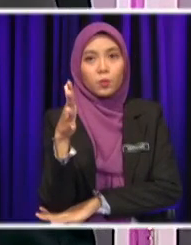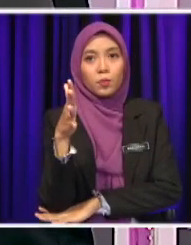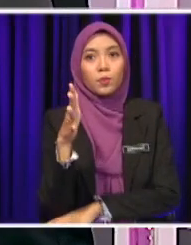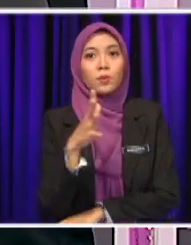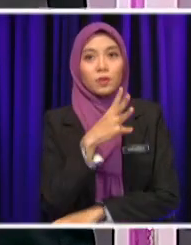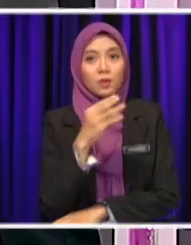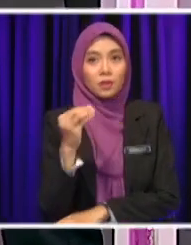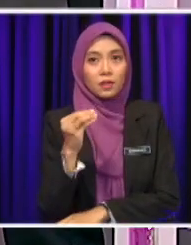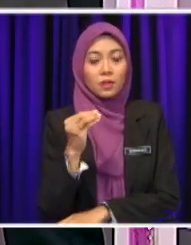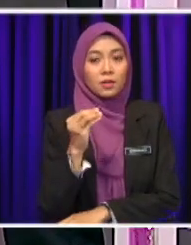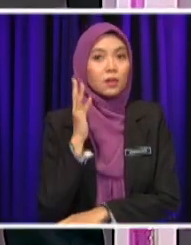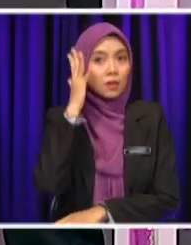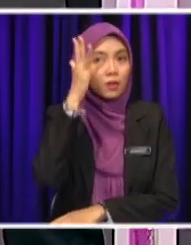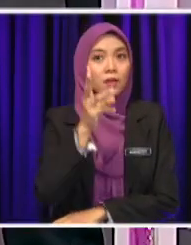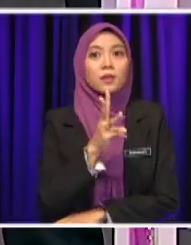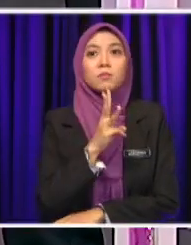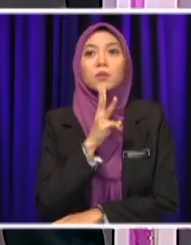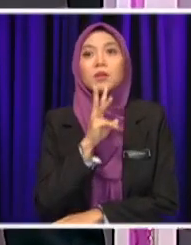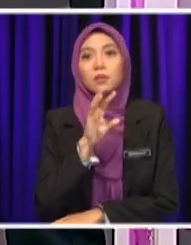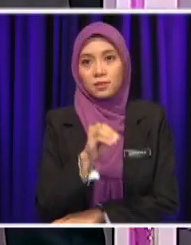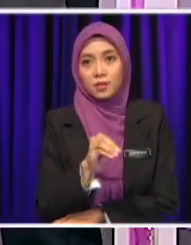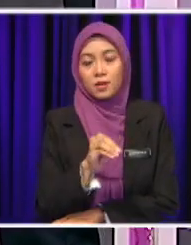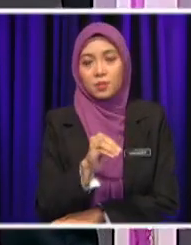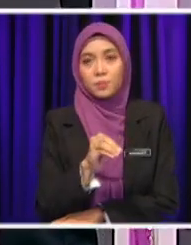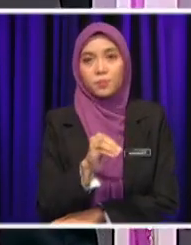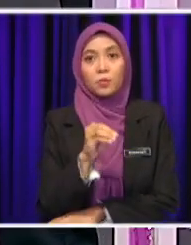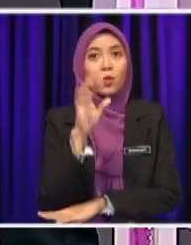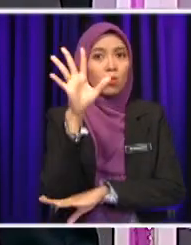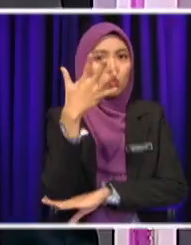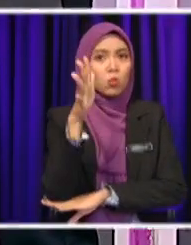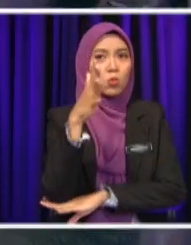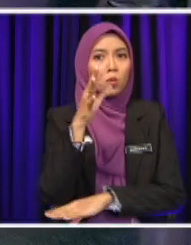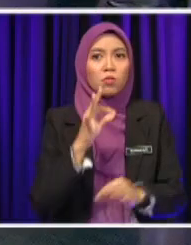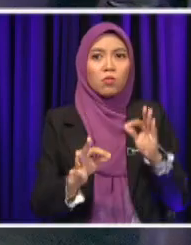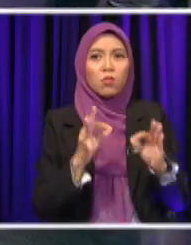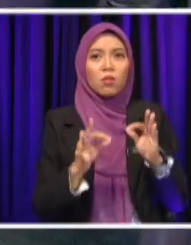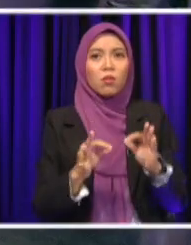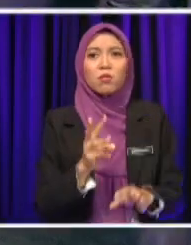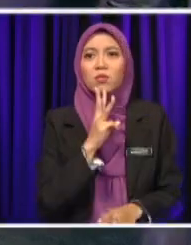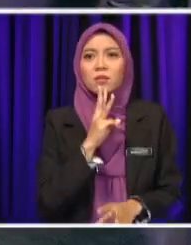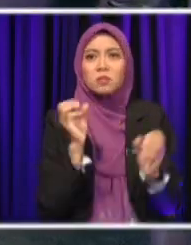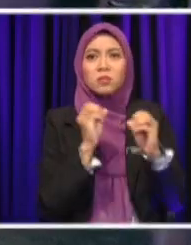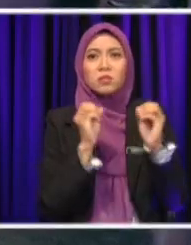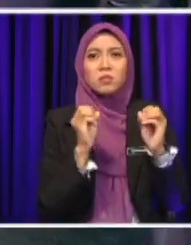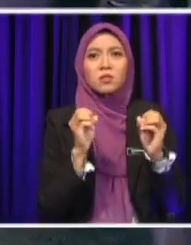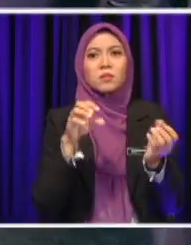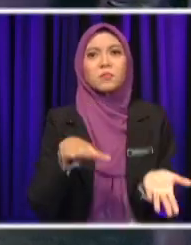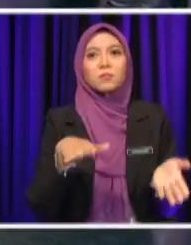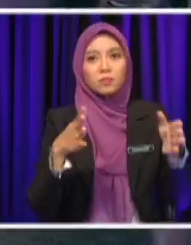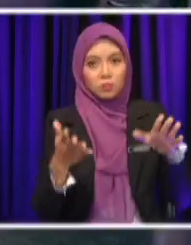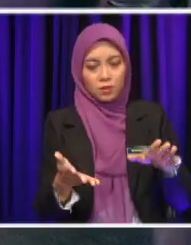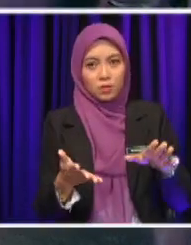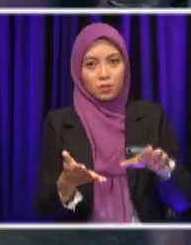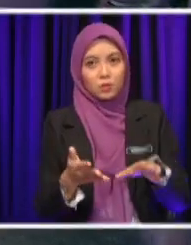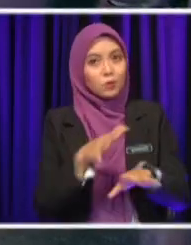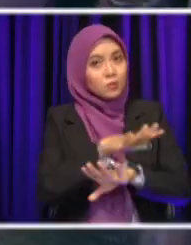balik. Pokok kalau tak ada air boleh hidup ke, Aiman? Tak boleh, cikgu. Kan? Pokok akan mati. Ya, dan jangan pula Aiman lupa